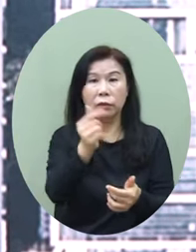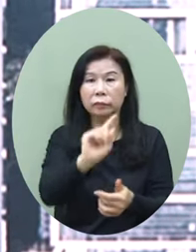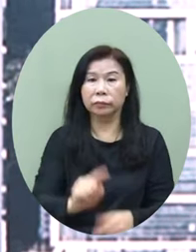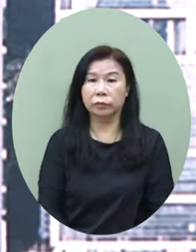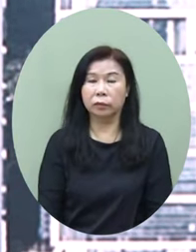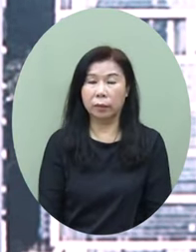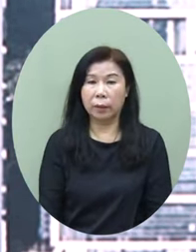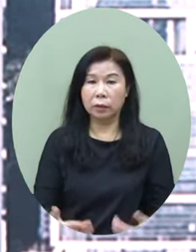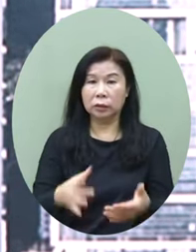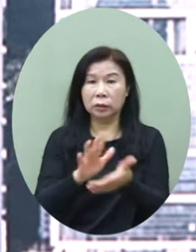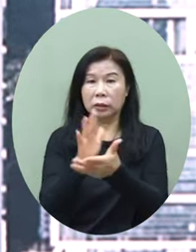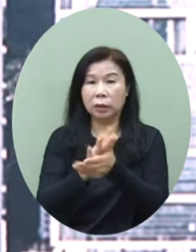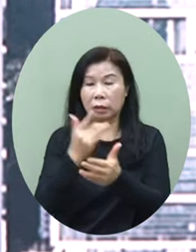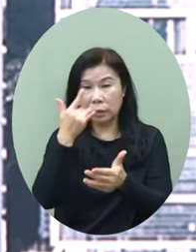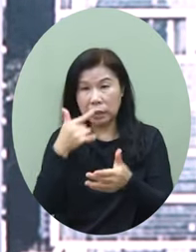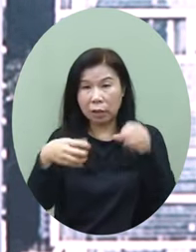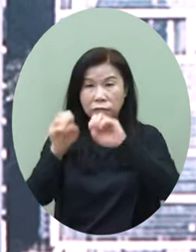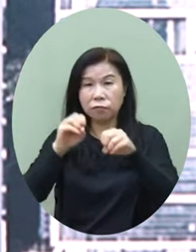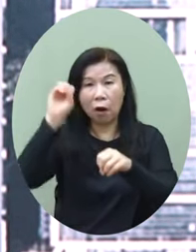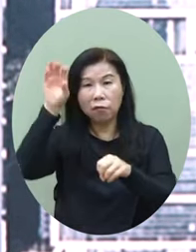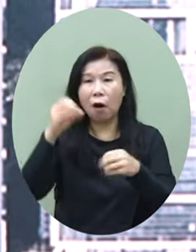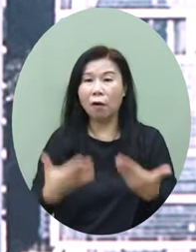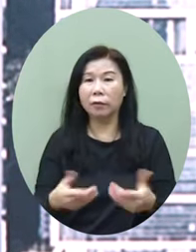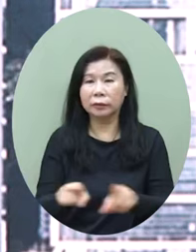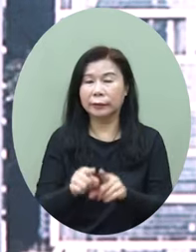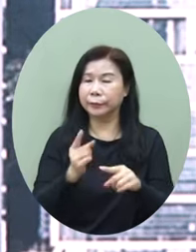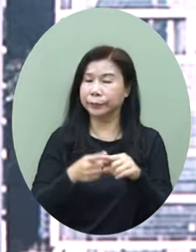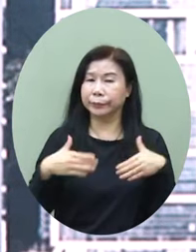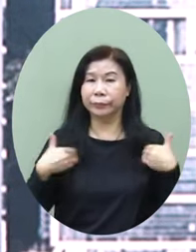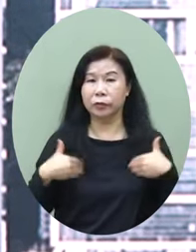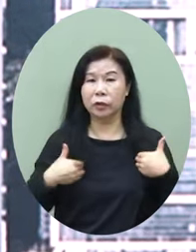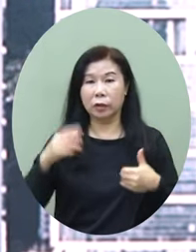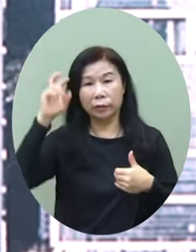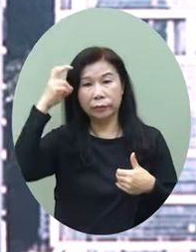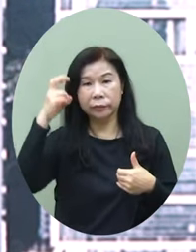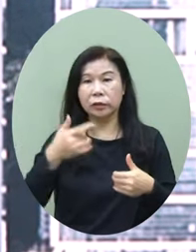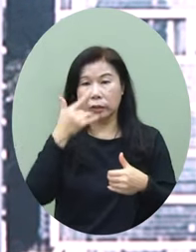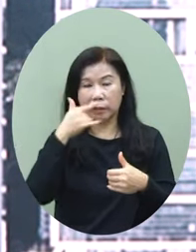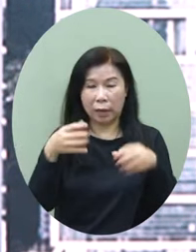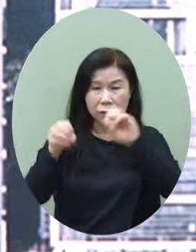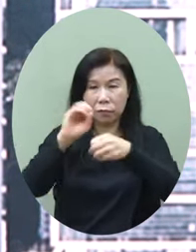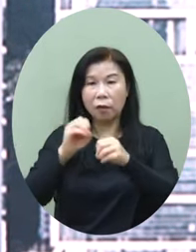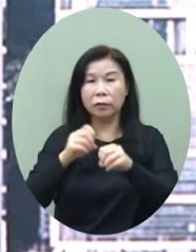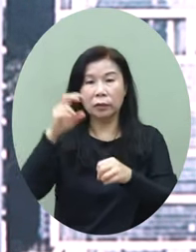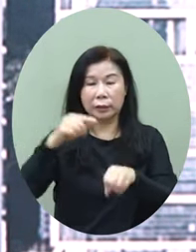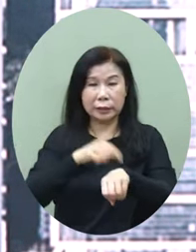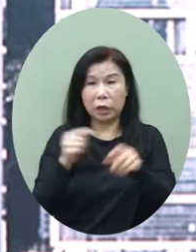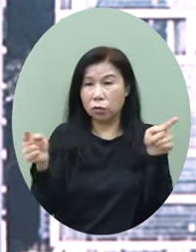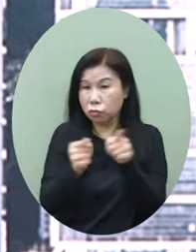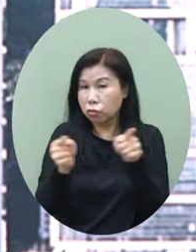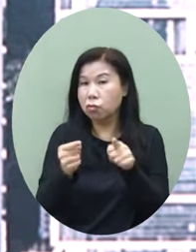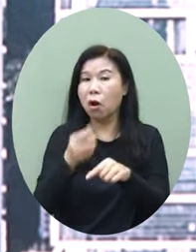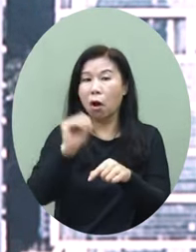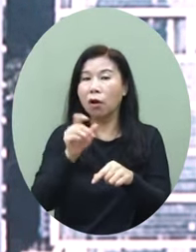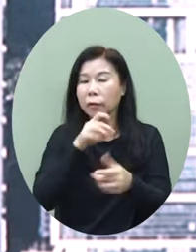尤其是我們這幾年做創科我們感到很欣慰就是這個是一個研究一個創科的研究在很短時間已經